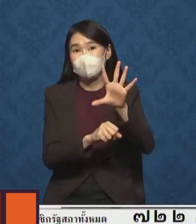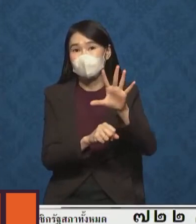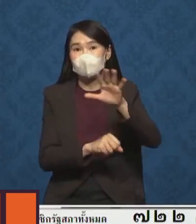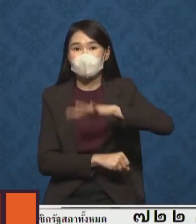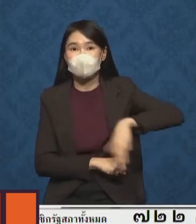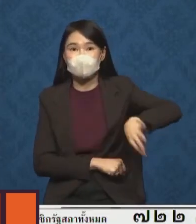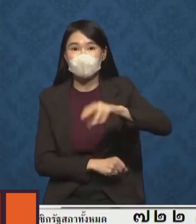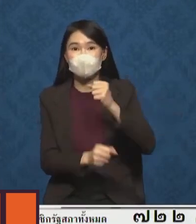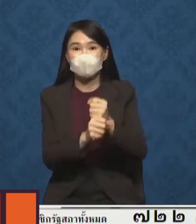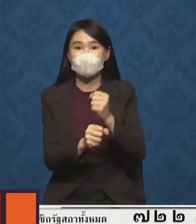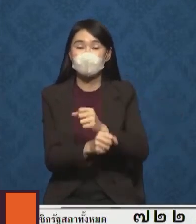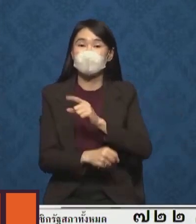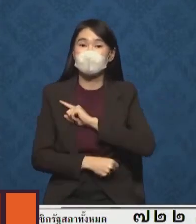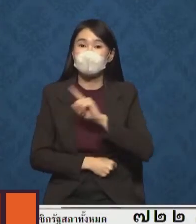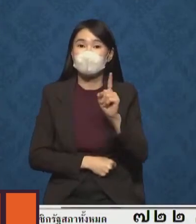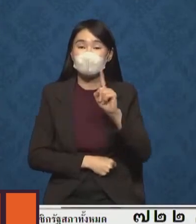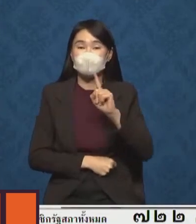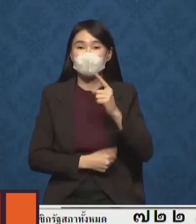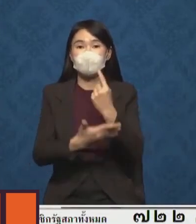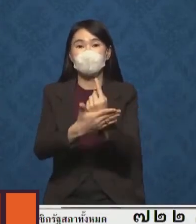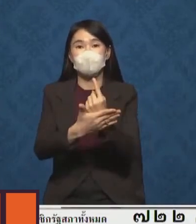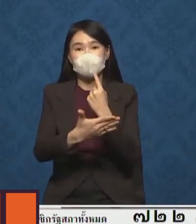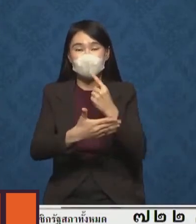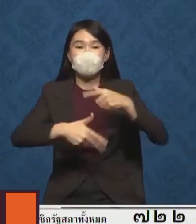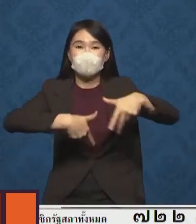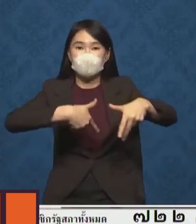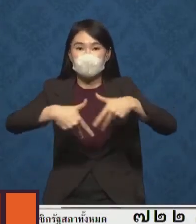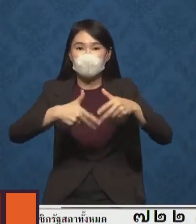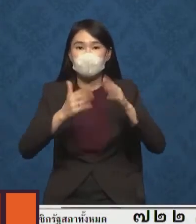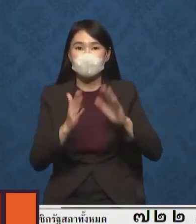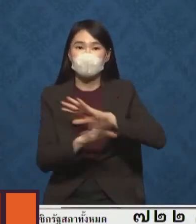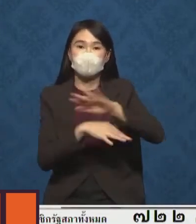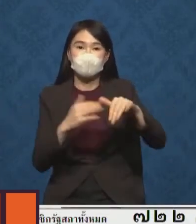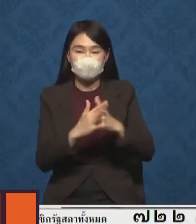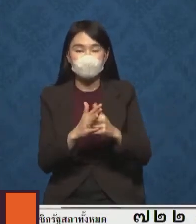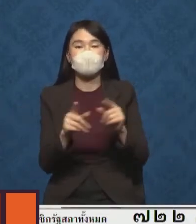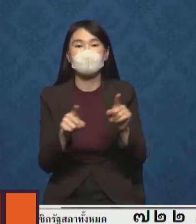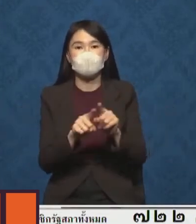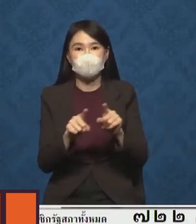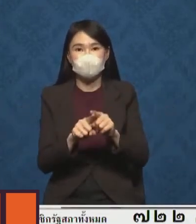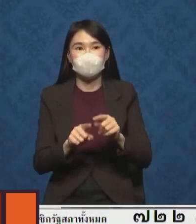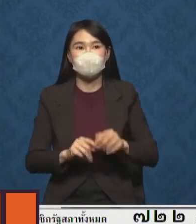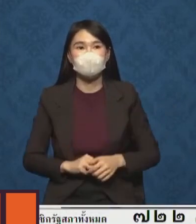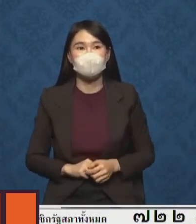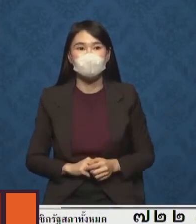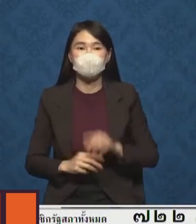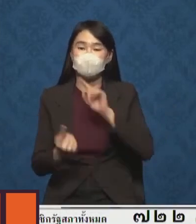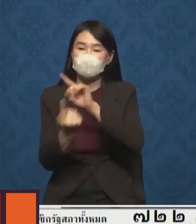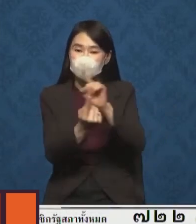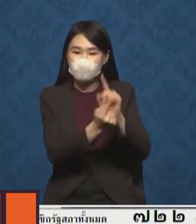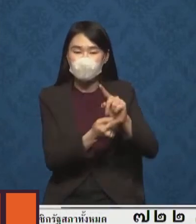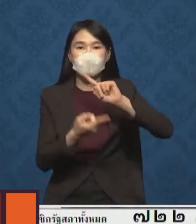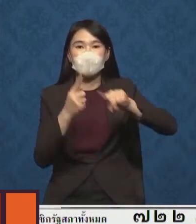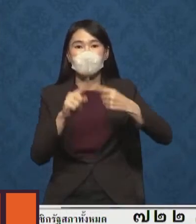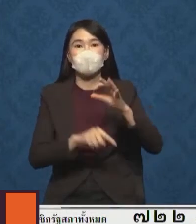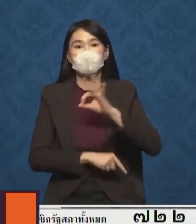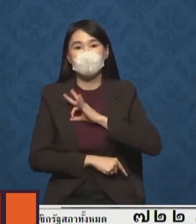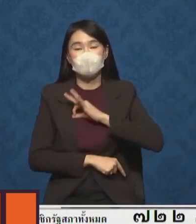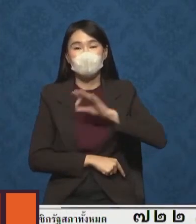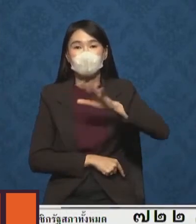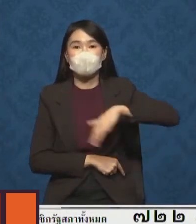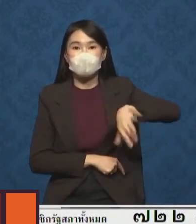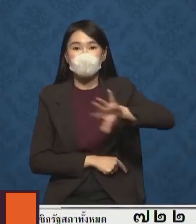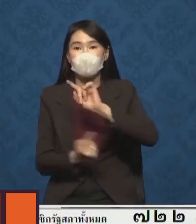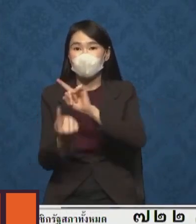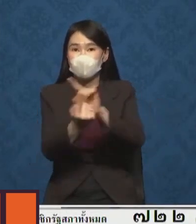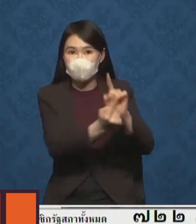้าที่ในฐานะตวแทนประชาชนที่ครบท่วนกัอครั้งหนึ่งได้เจอกเพื่อนสมาชิก สัภภู แทน ราส